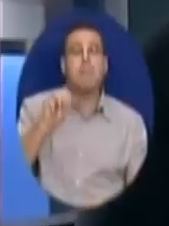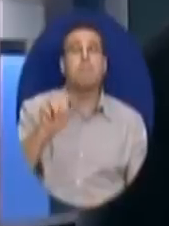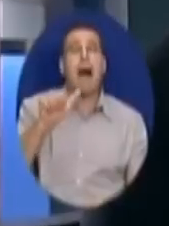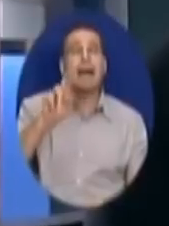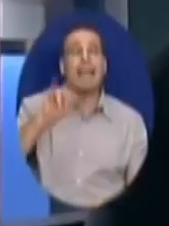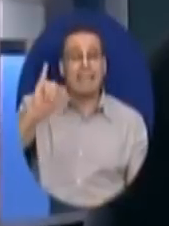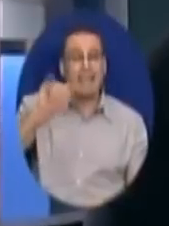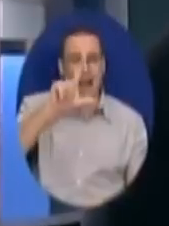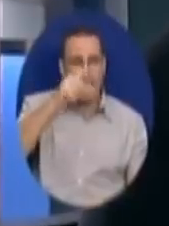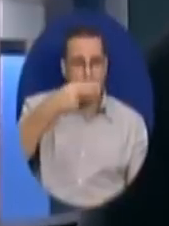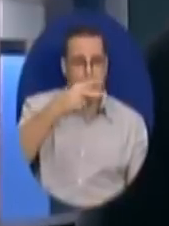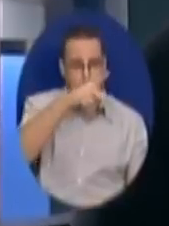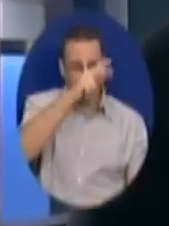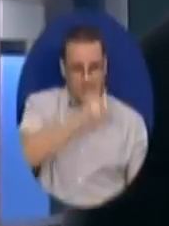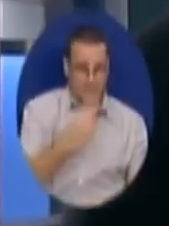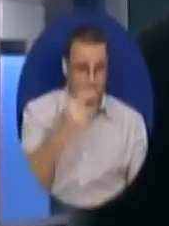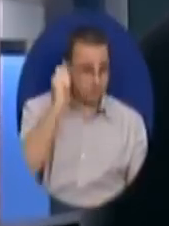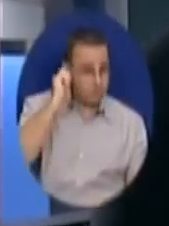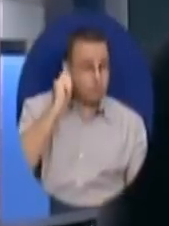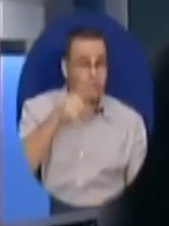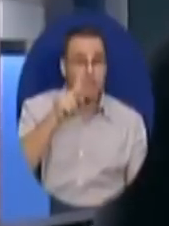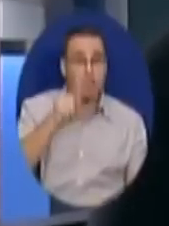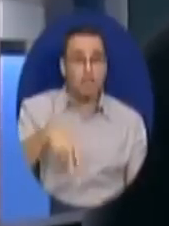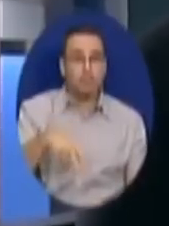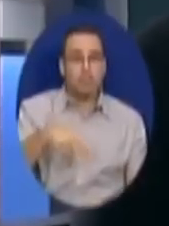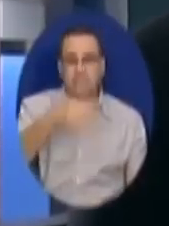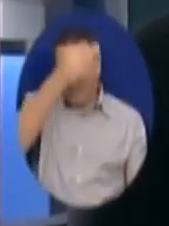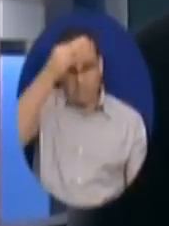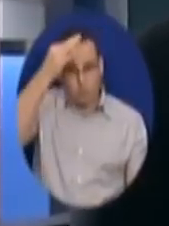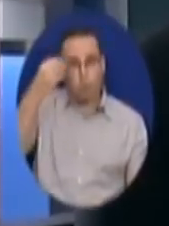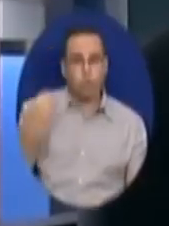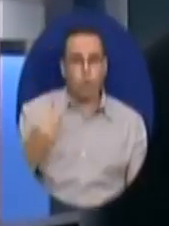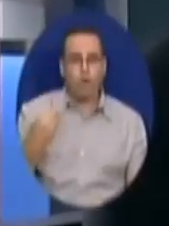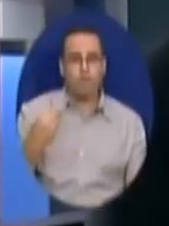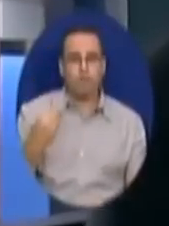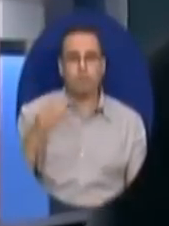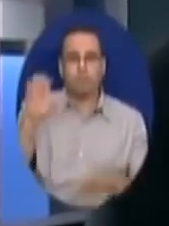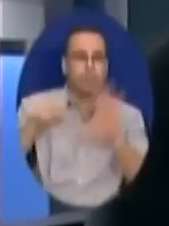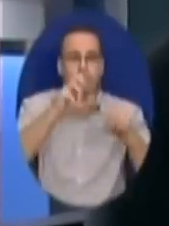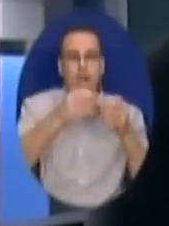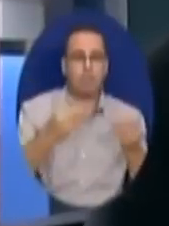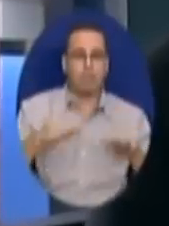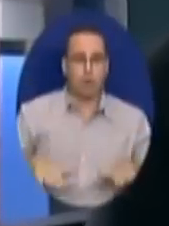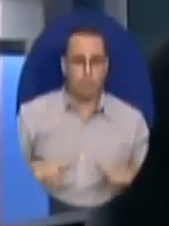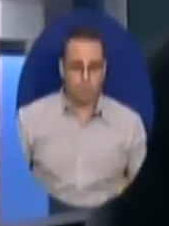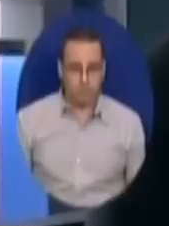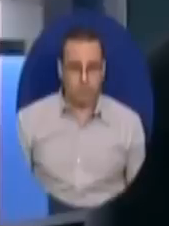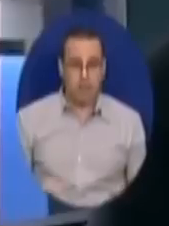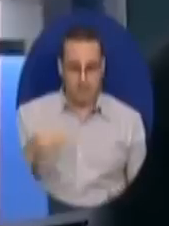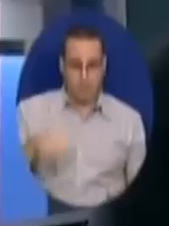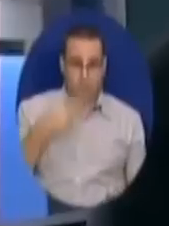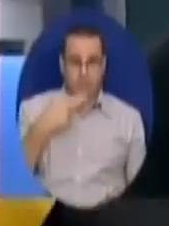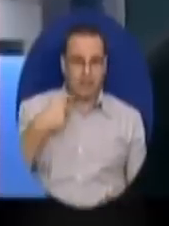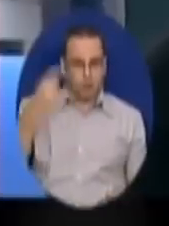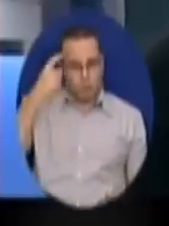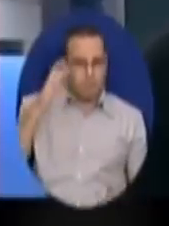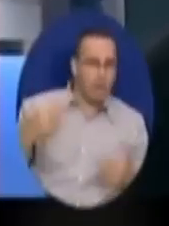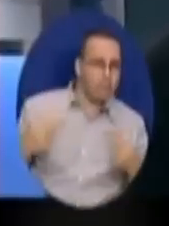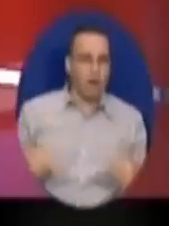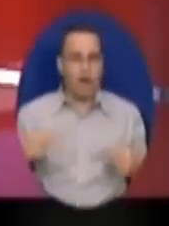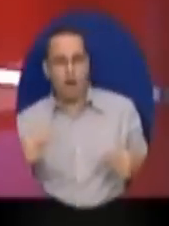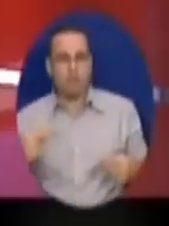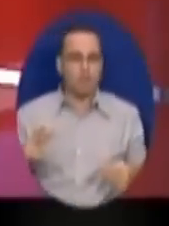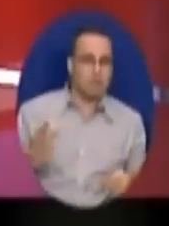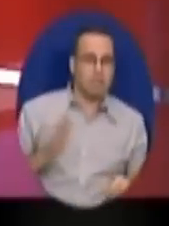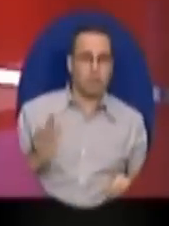מועמדת יש לה סיכוי טוב פעם ראשונה לחזית הלאומית קבל מ אננו יודעים פה בישראל מהדוגמה השרית אנחנו יודעים מה פחד ותחושת איום